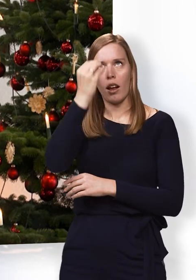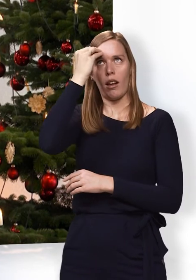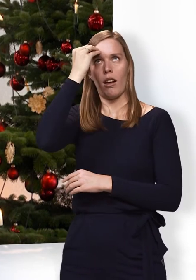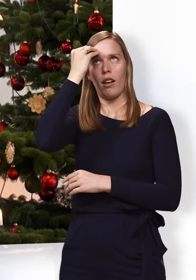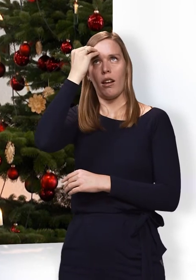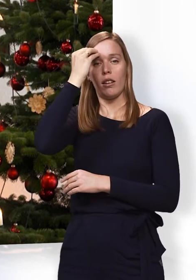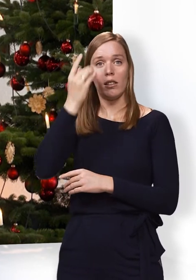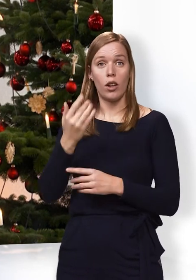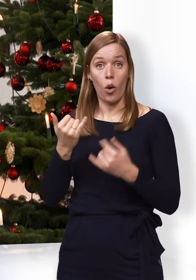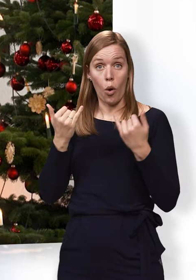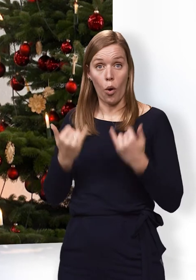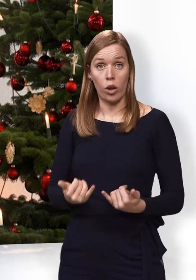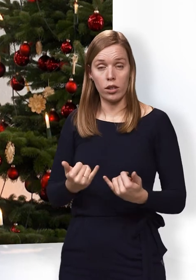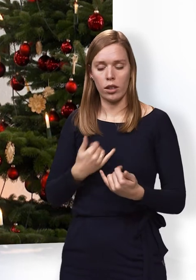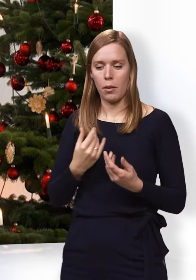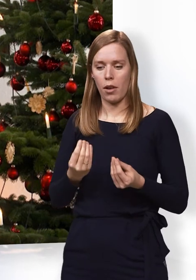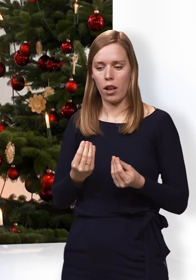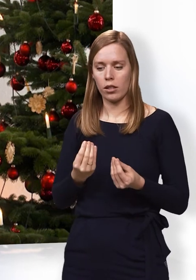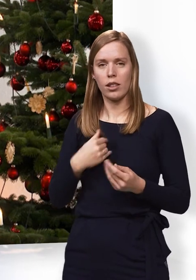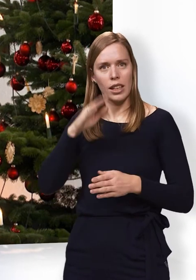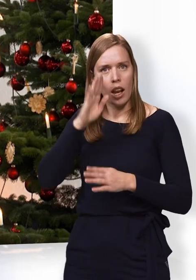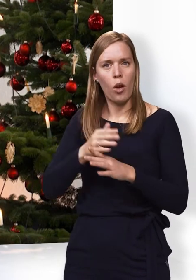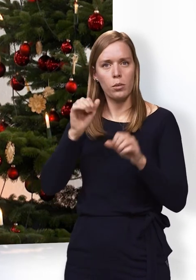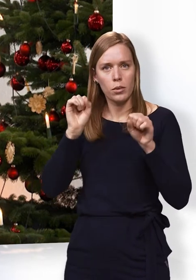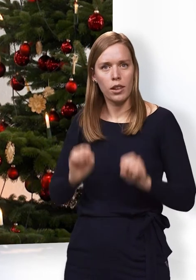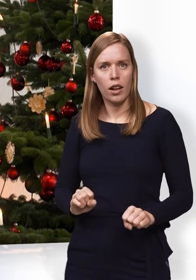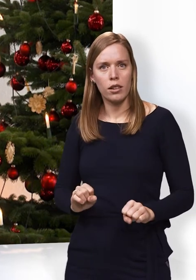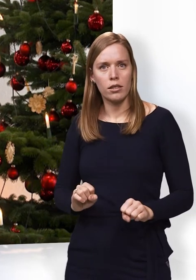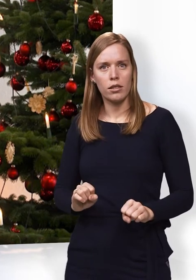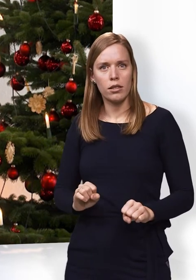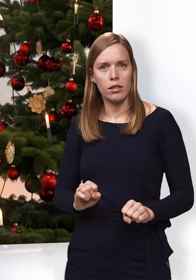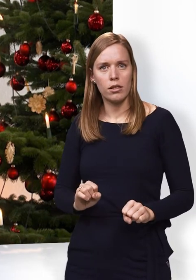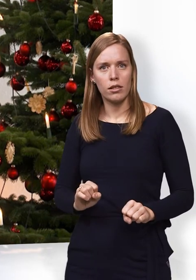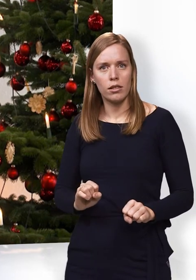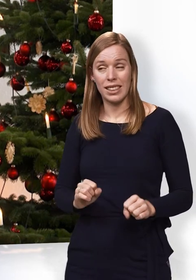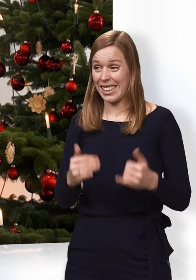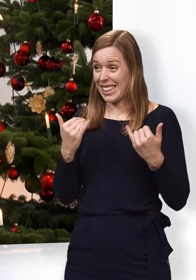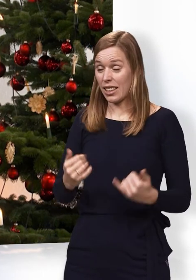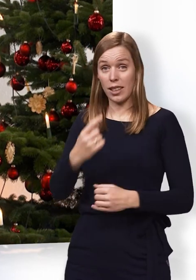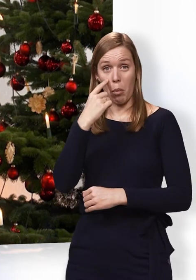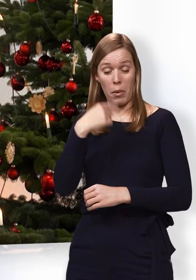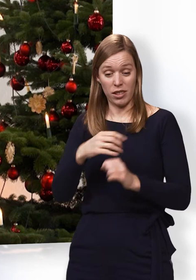heute bemerken, dass wir es glauben, unser Zustand im Hier und Jetzt, im Heute, das ist